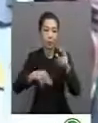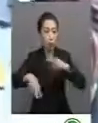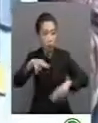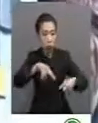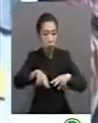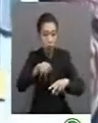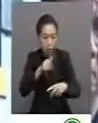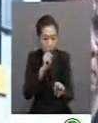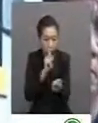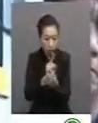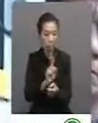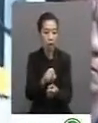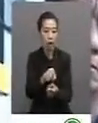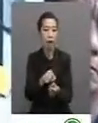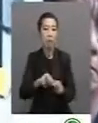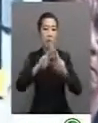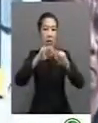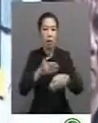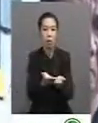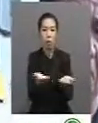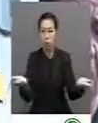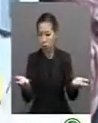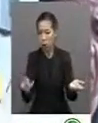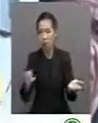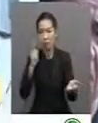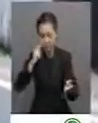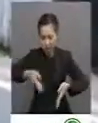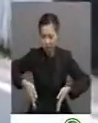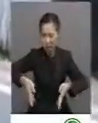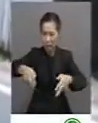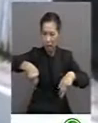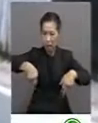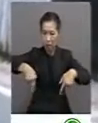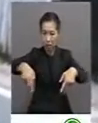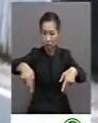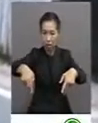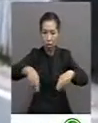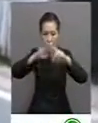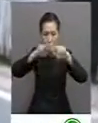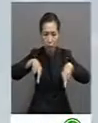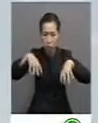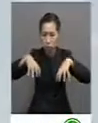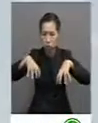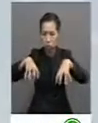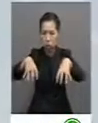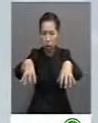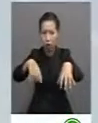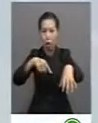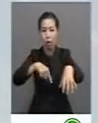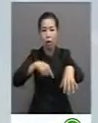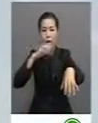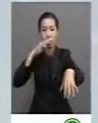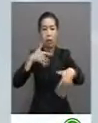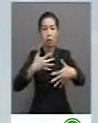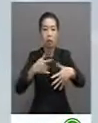ฏภาพที่ไปเจอก็คือมีการตั้งร้านค้า คร ุกล้ำทางสาธารณะตลอดสองฝั่งถนนตลอดทั้งสายแล้วมีคน